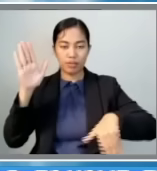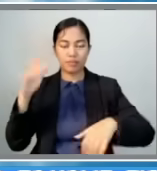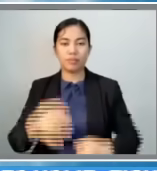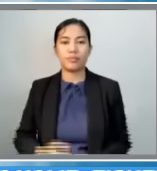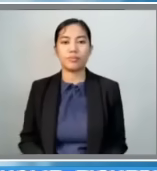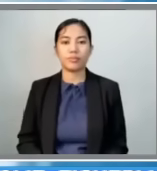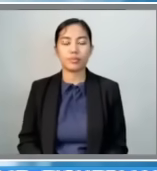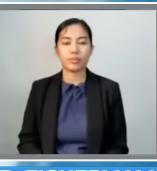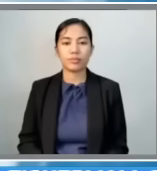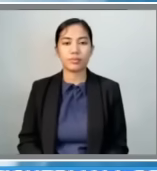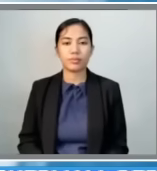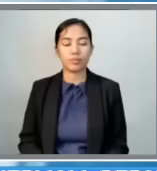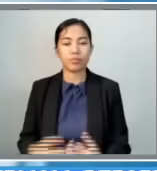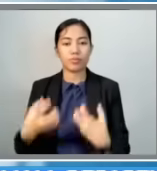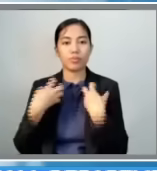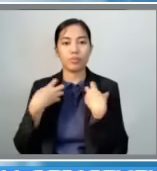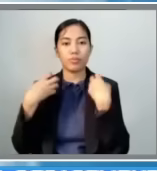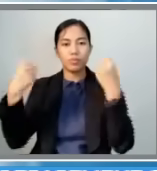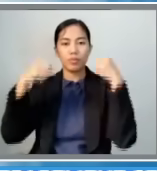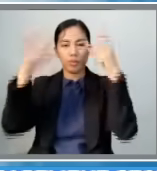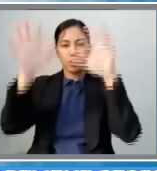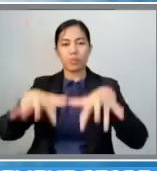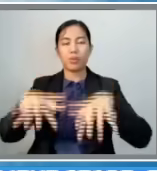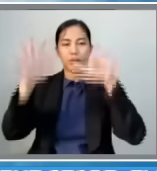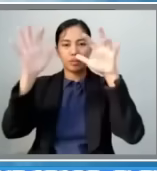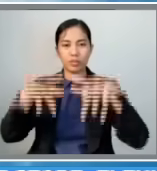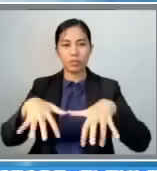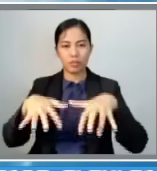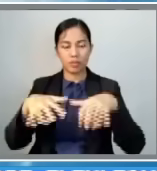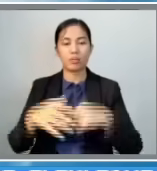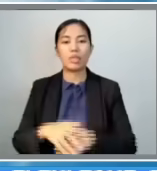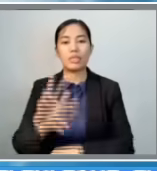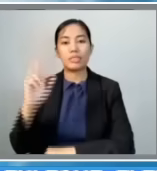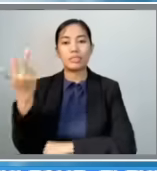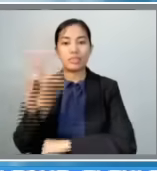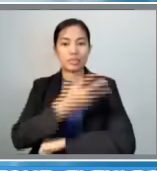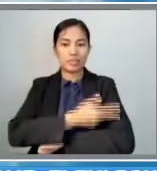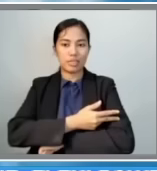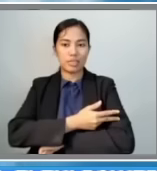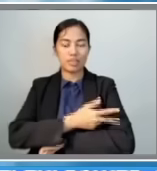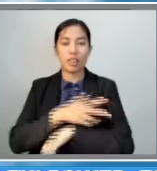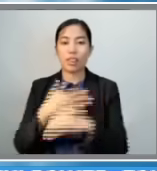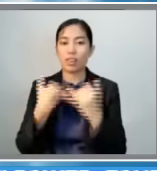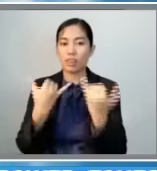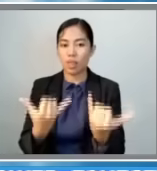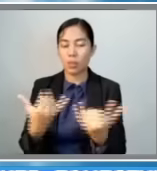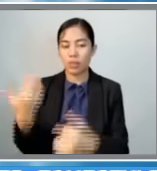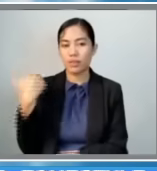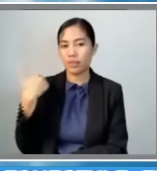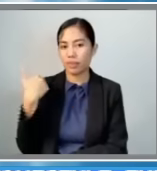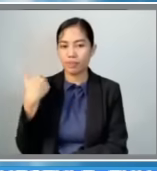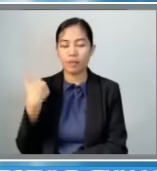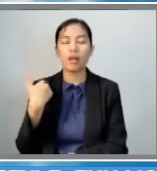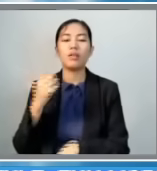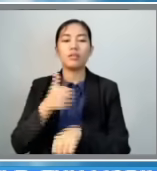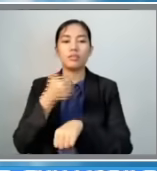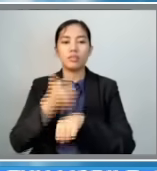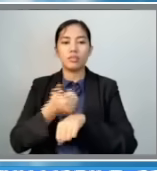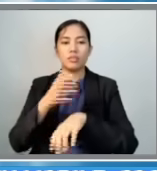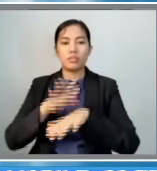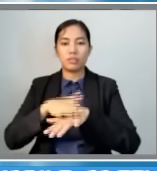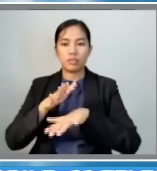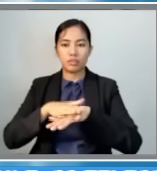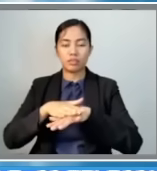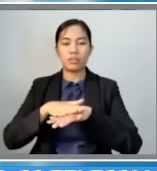ang malalakas na ulan hanggang sa susunod na tatlong araw. Sa ngayon, wala pang nakataas na tropical cyclone wind signals